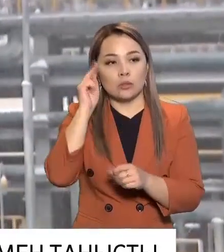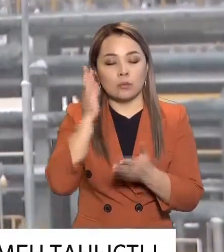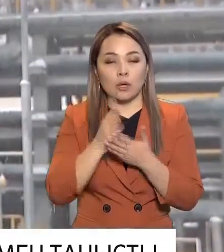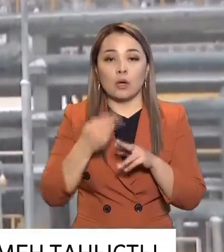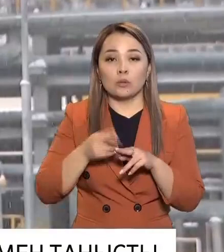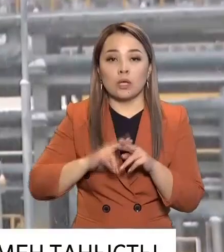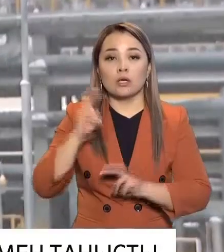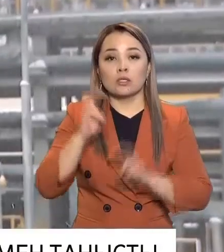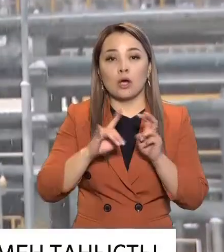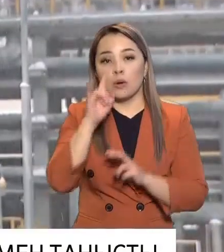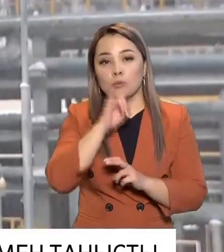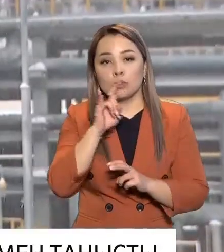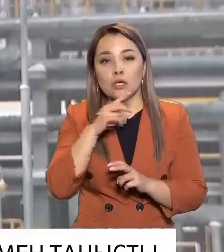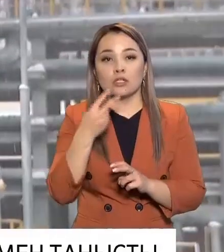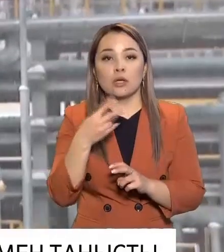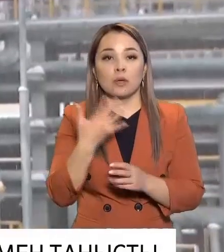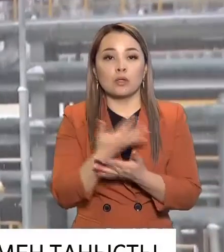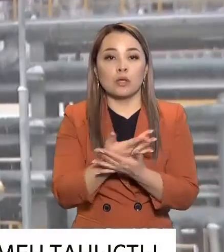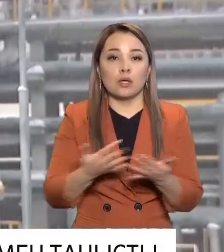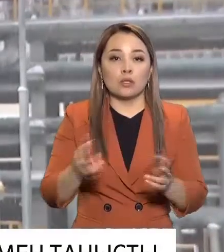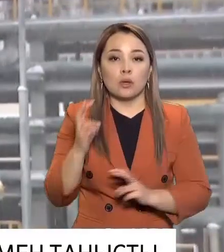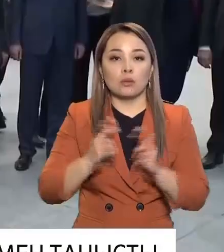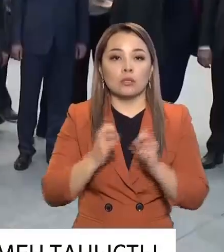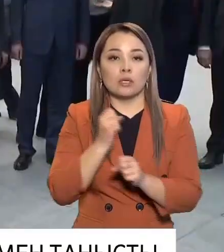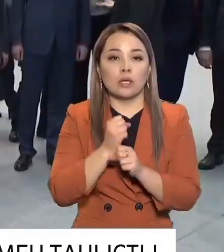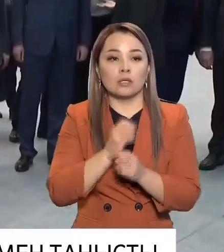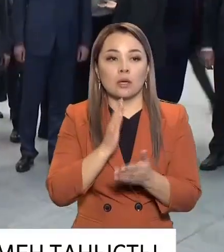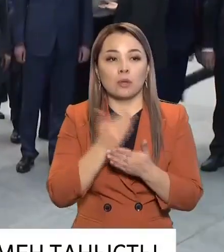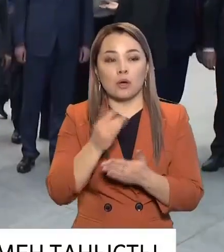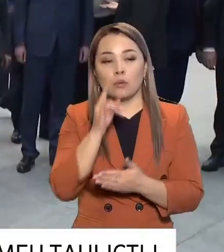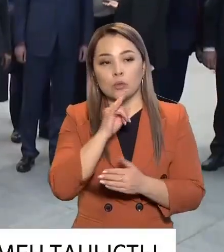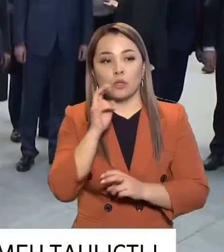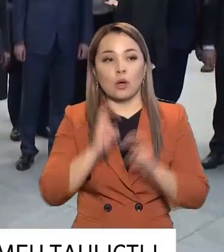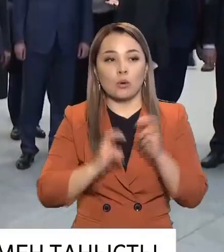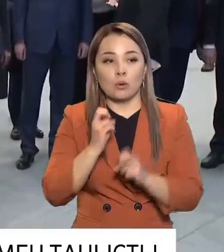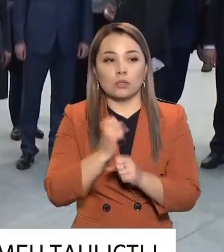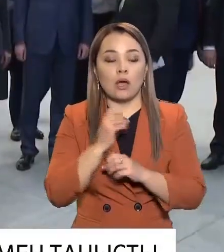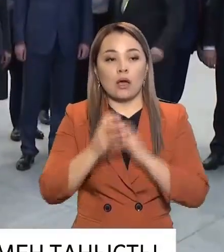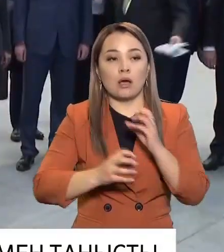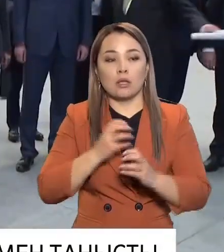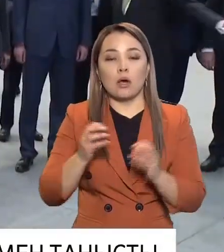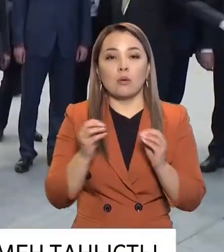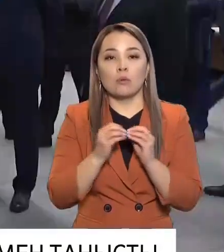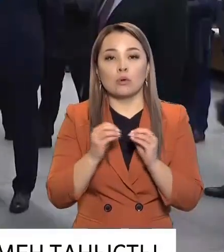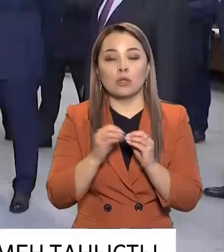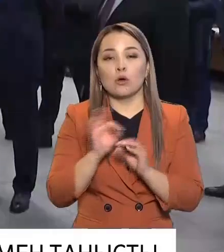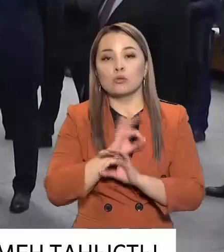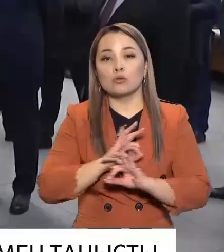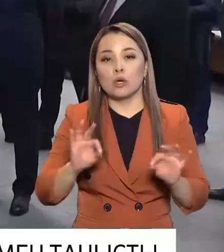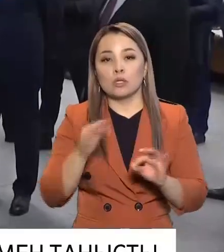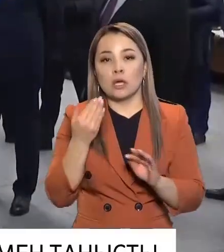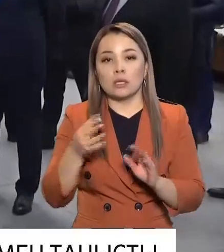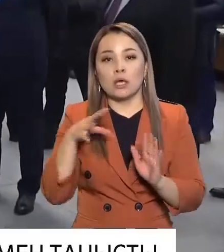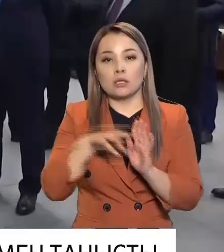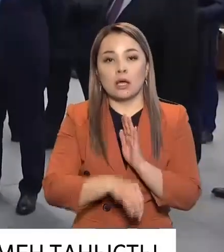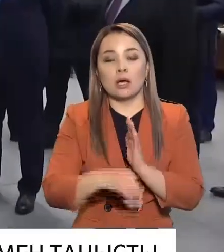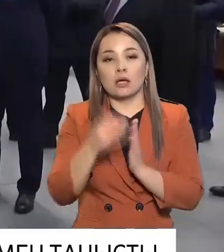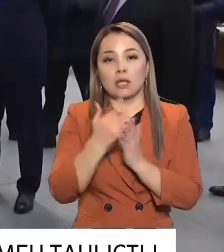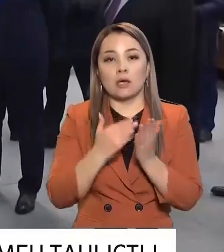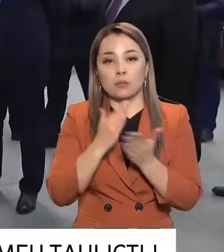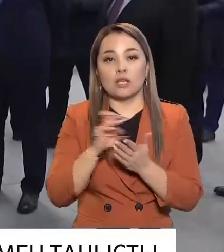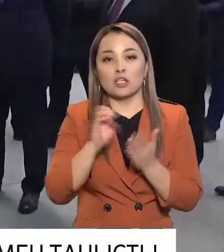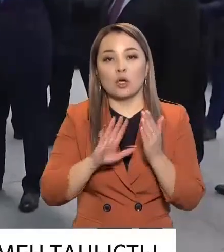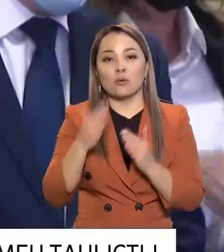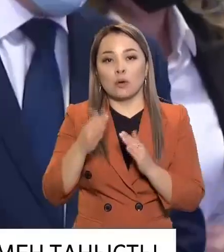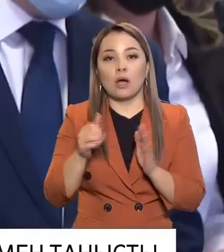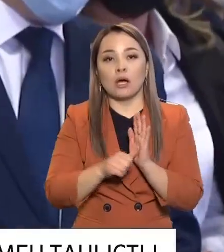зауытта мұнайдан 25 түрлі өнім шығарылады. Мұнай өңдеу зауыты әлемдегі үздік ондықтың қатарына кіреді. Зауыттың жанармайы Еуро